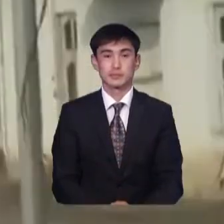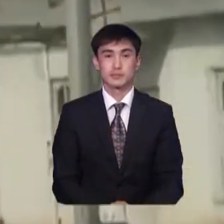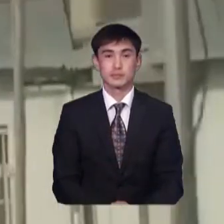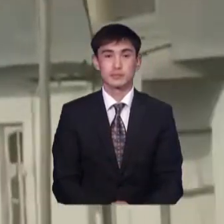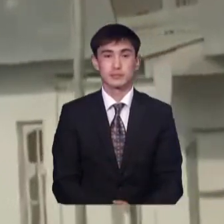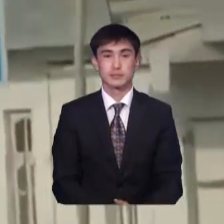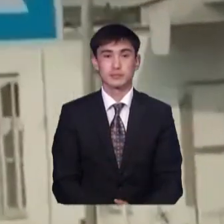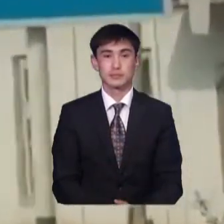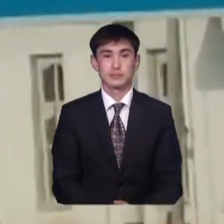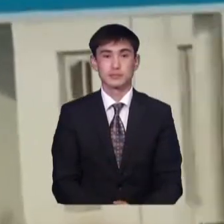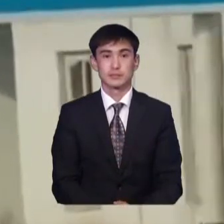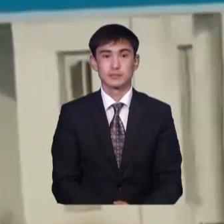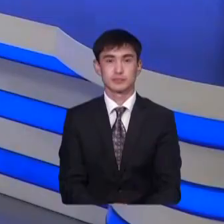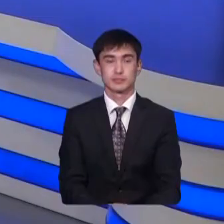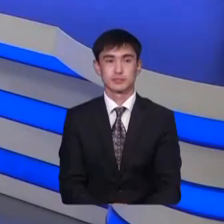материалам интернет-ресурсов.